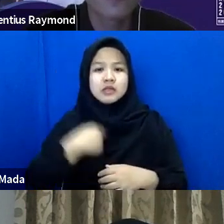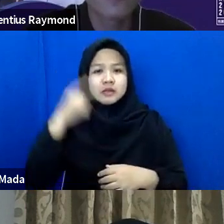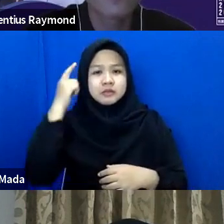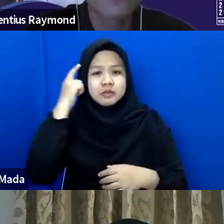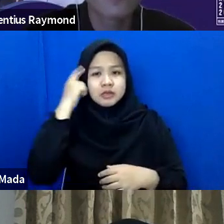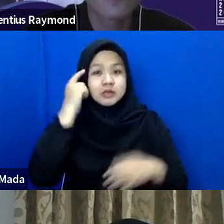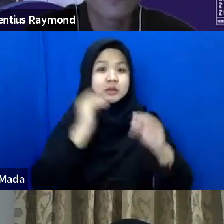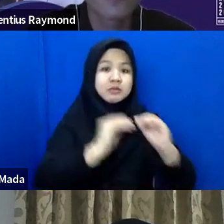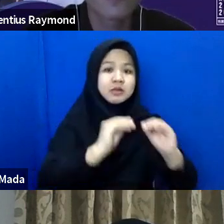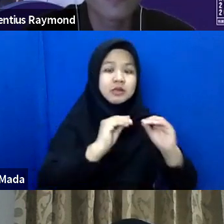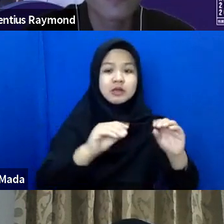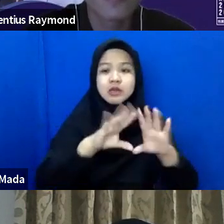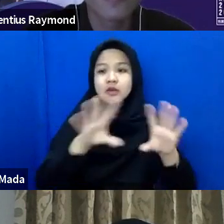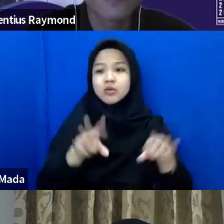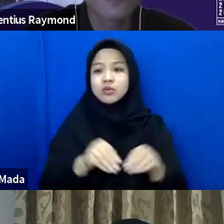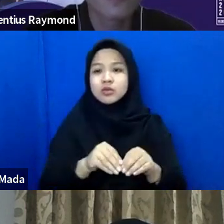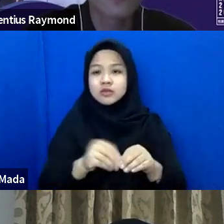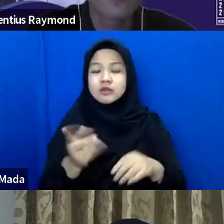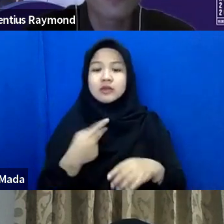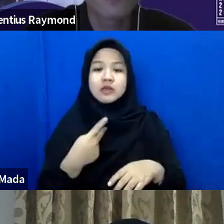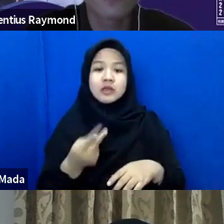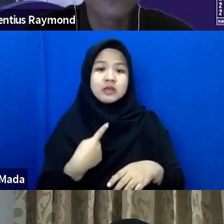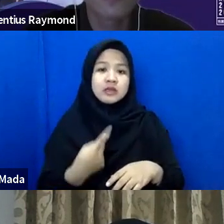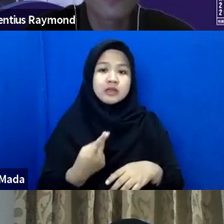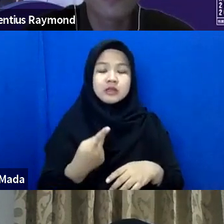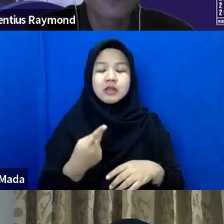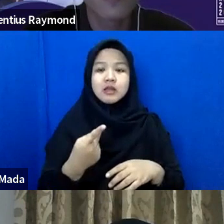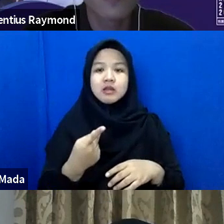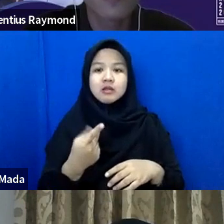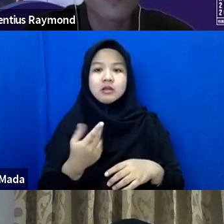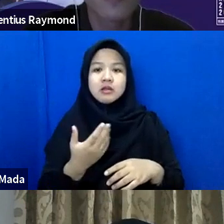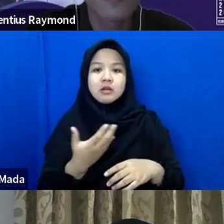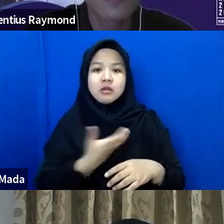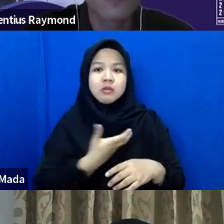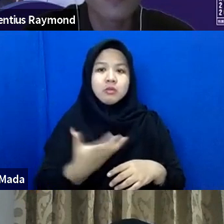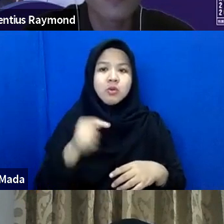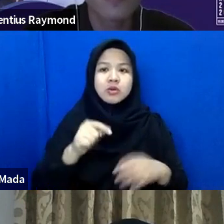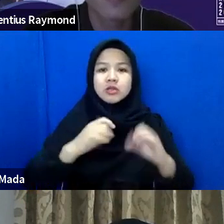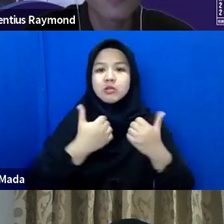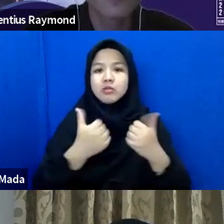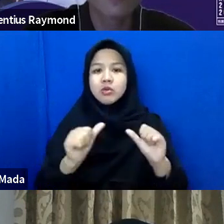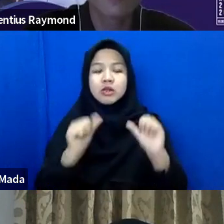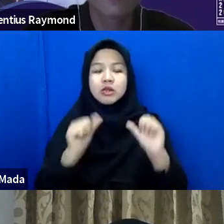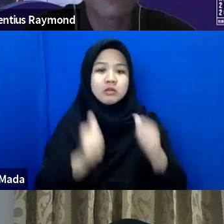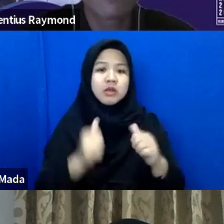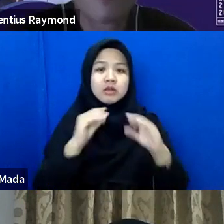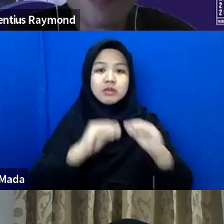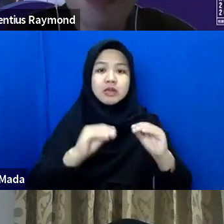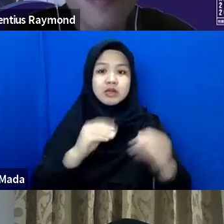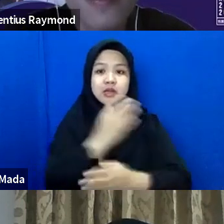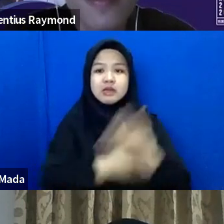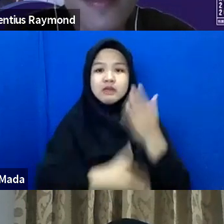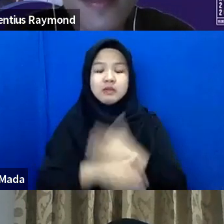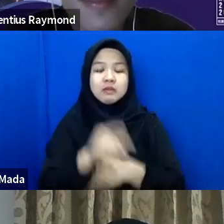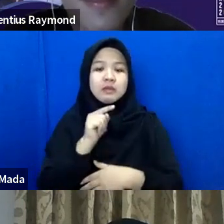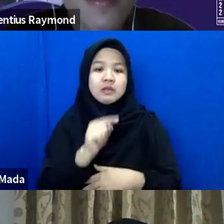pendidikan inklusif yang kita kadang-kadang menjadi model terbaik pendidikan bagi difabel